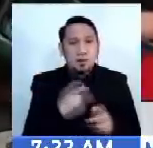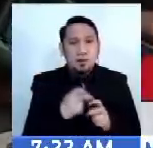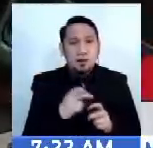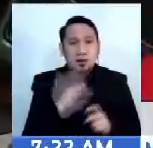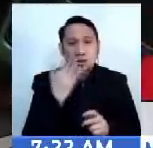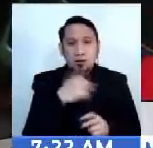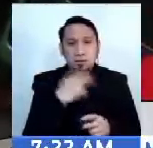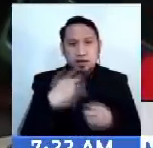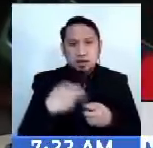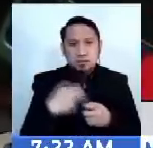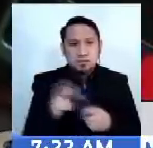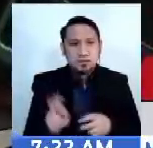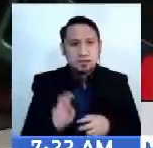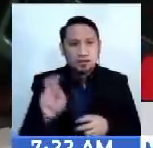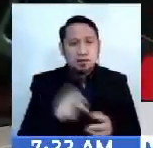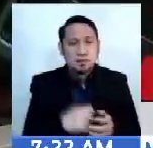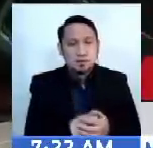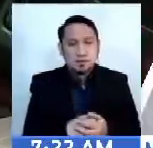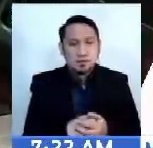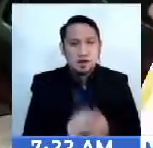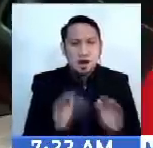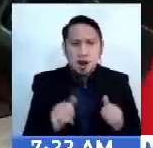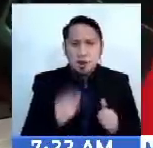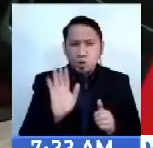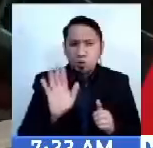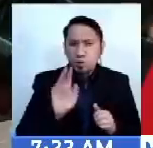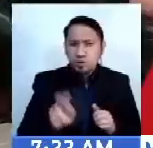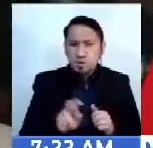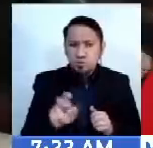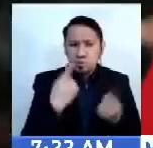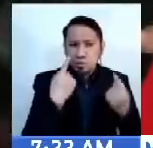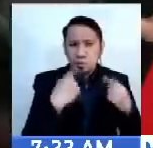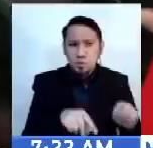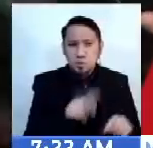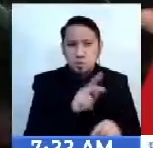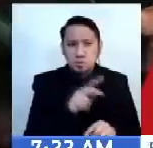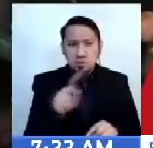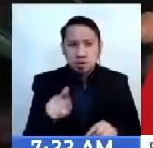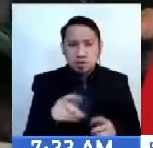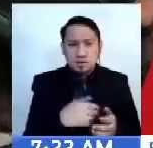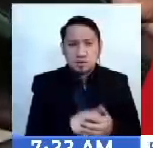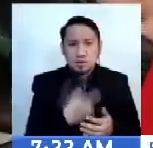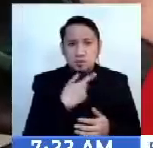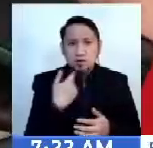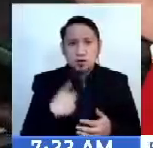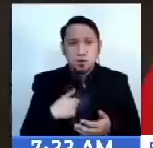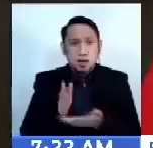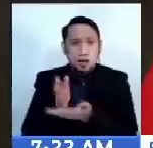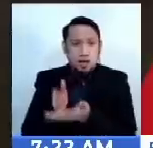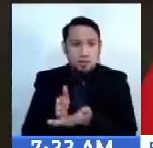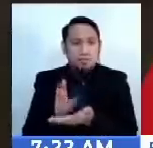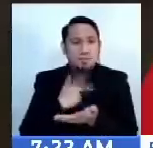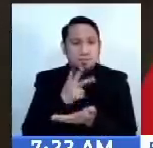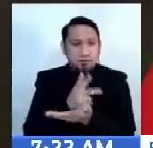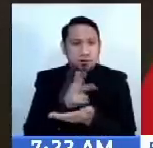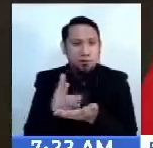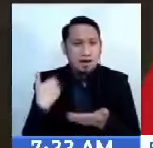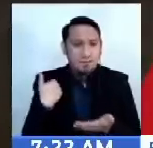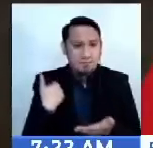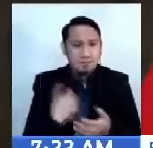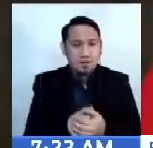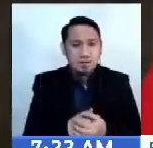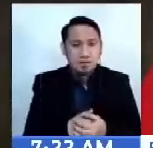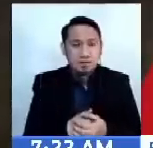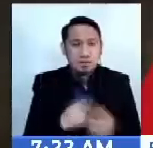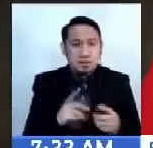masakyan eh. Dati ba karaniwan, paano ang biyahe mo pagpupunta sa terminal? Mabilis lang po kasi po sa terminal po meron po sakayan. Kailangan niya pang